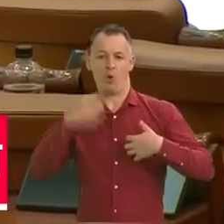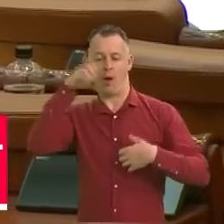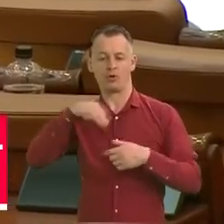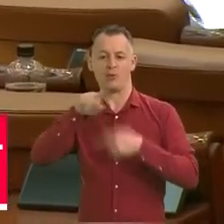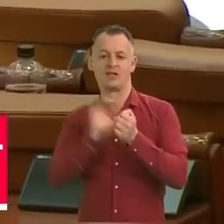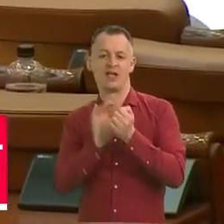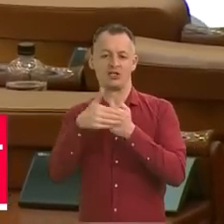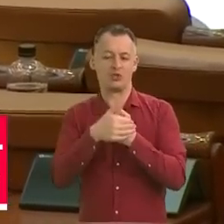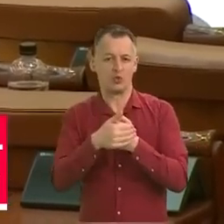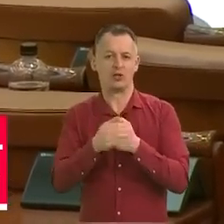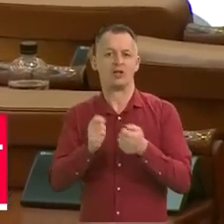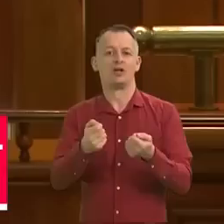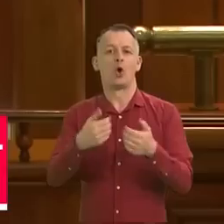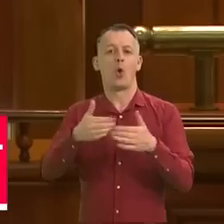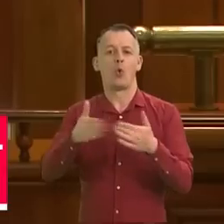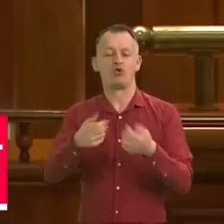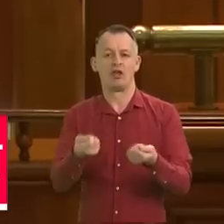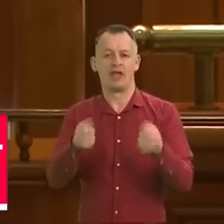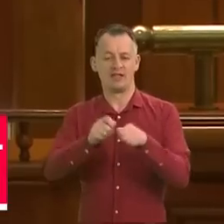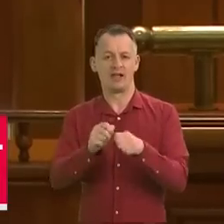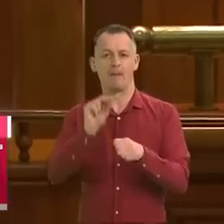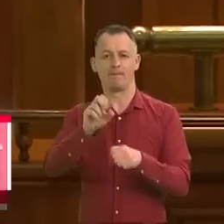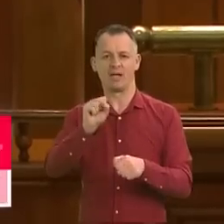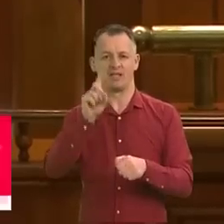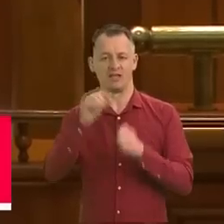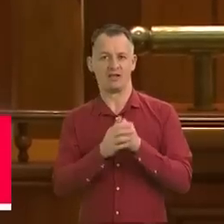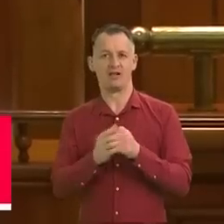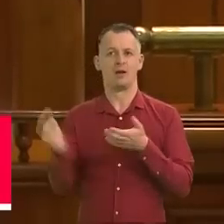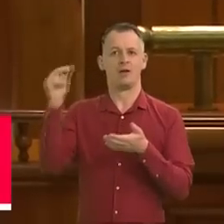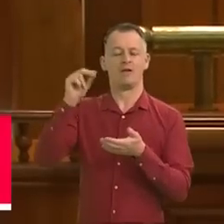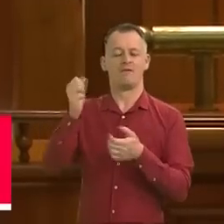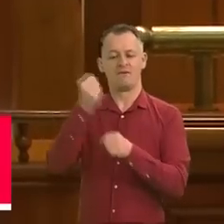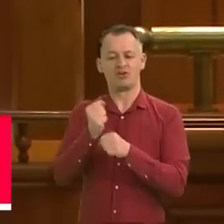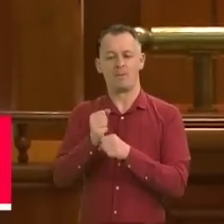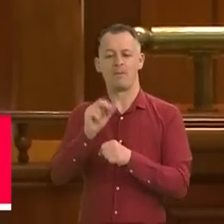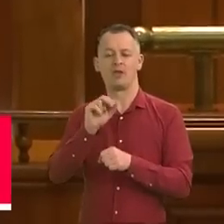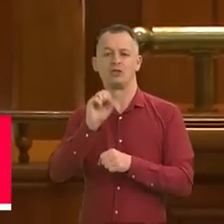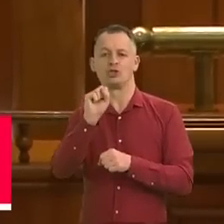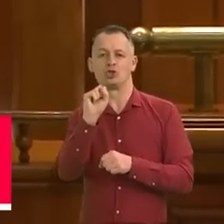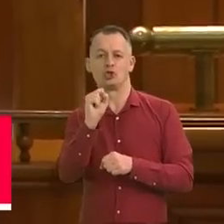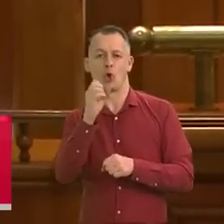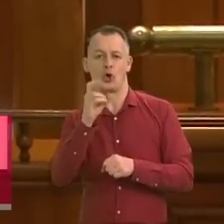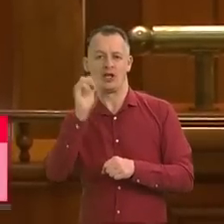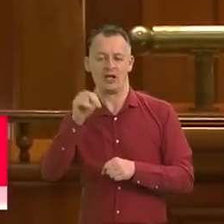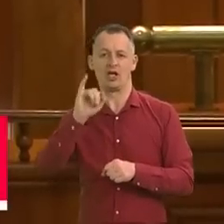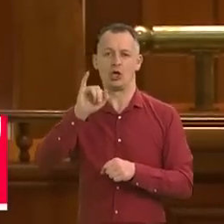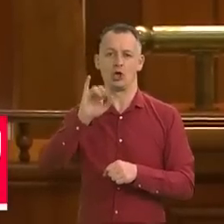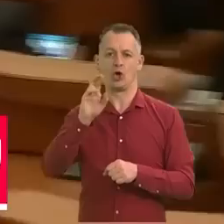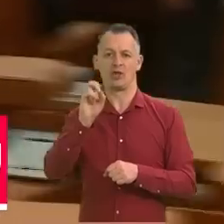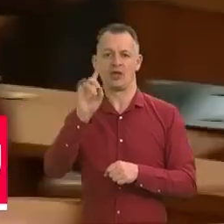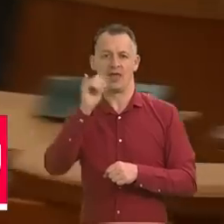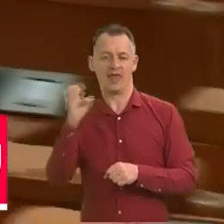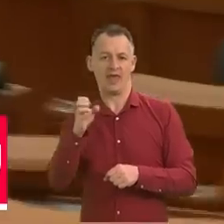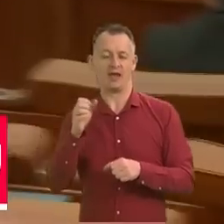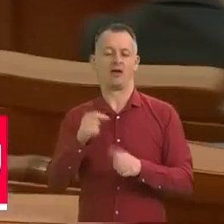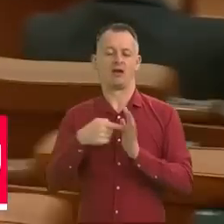ușilor închise pe la PSD. Îl faceți pe Florin Iordache să pară un ministru al justiției cu coloană vertebrală prin comparație.